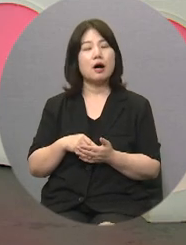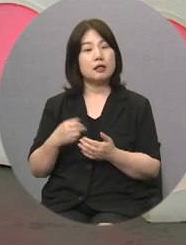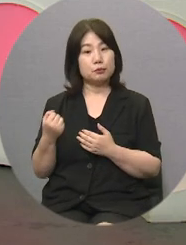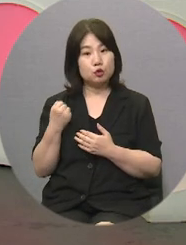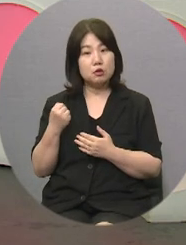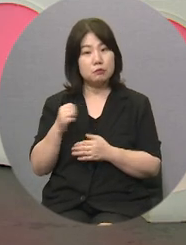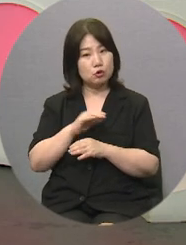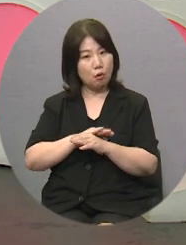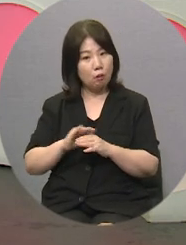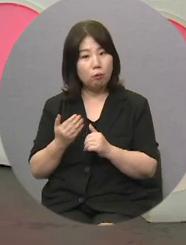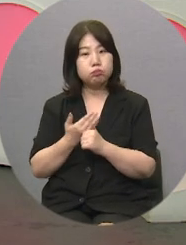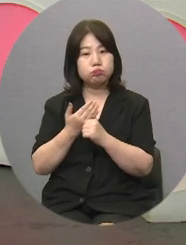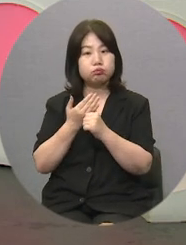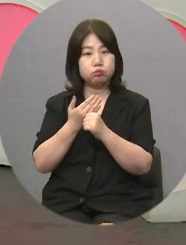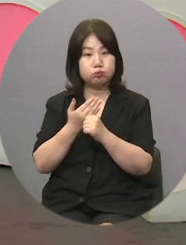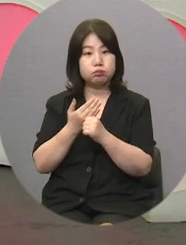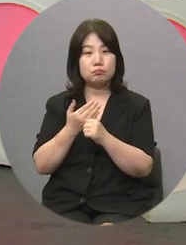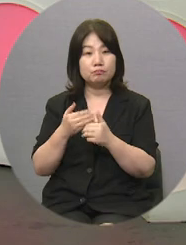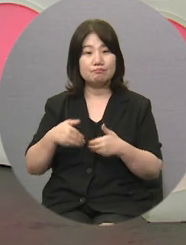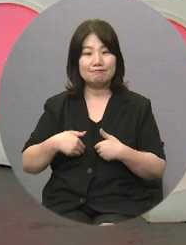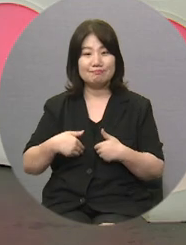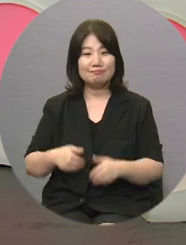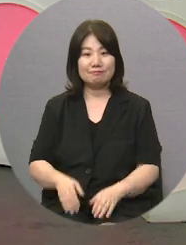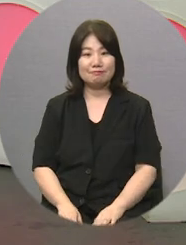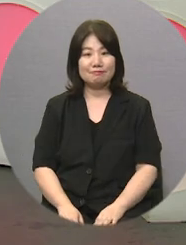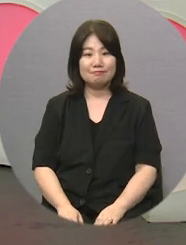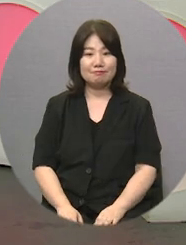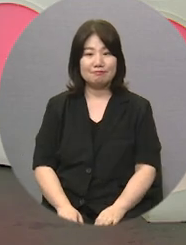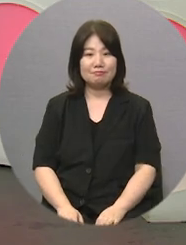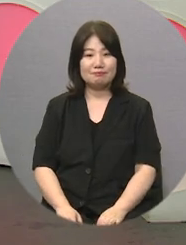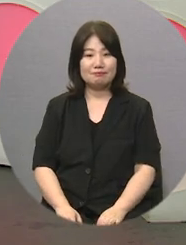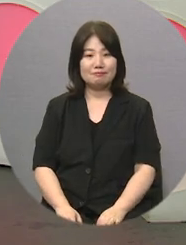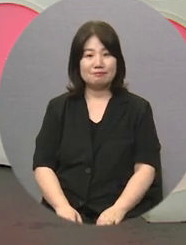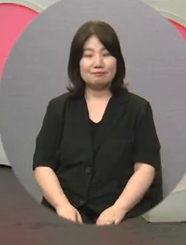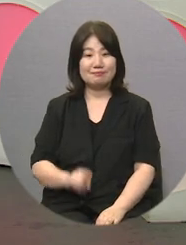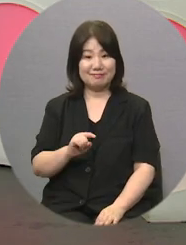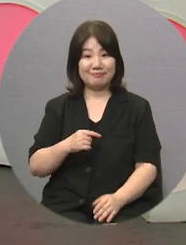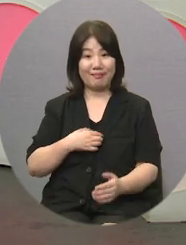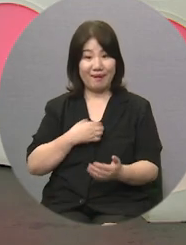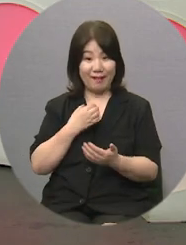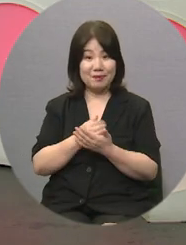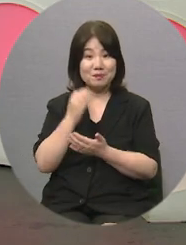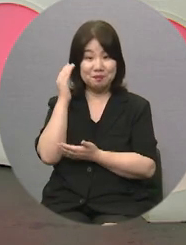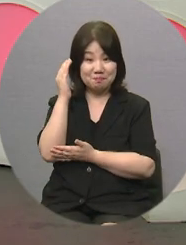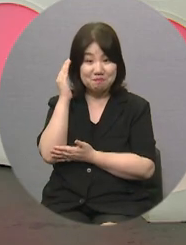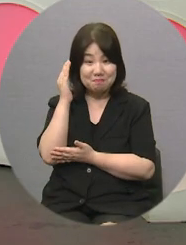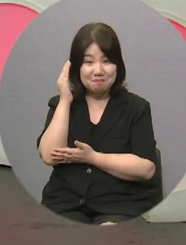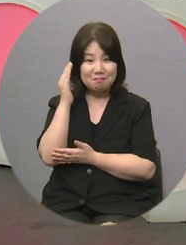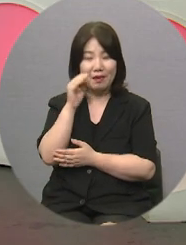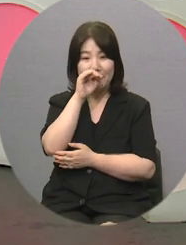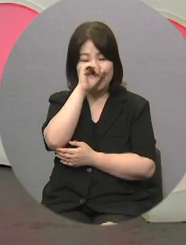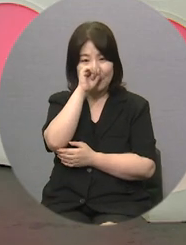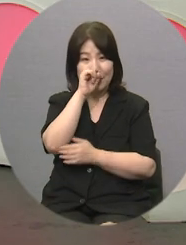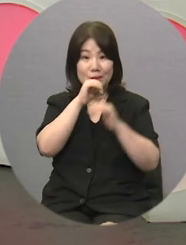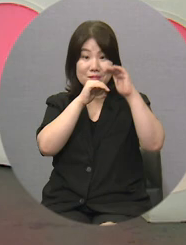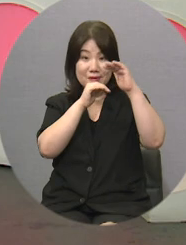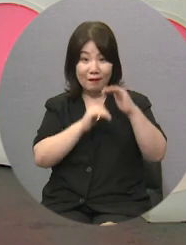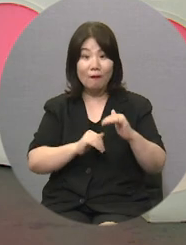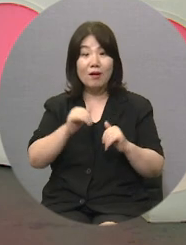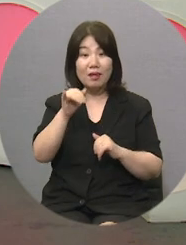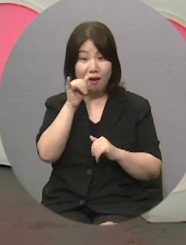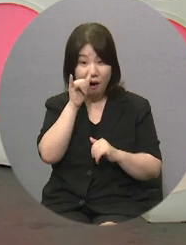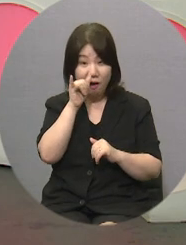많이 키워보자고요, 우리. 그렇죠. 네. 네, 이렇게 우리 그 감동사연 그 또 좋은 내용들 있으시면